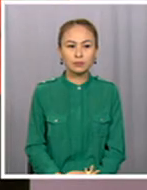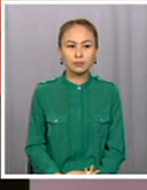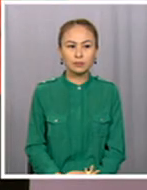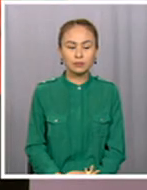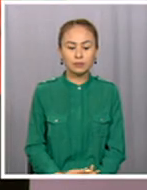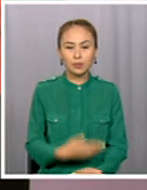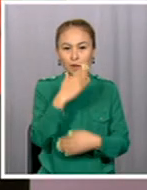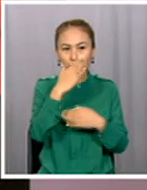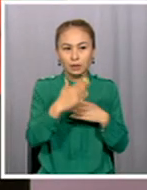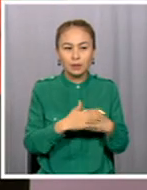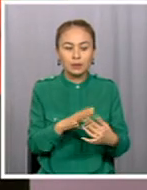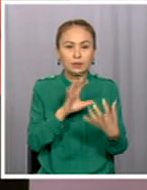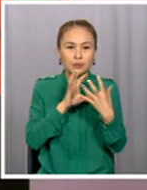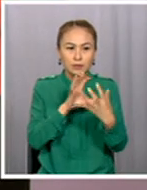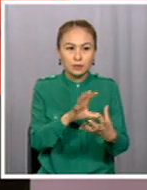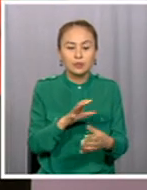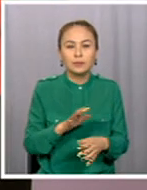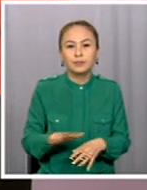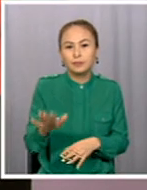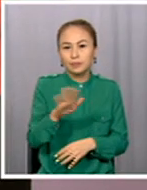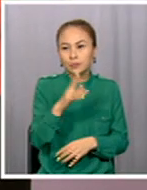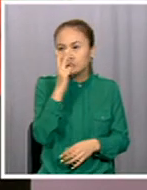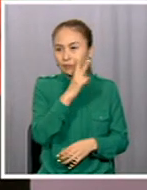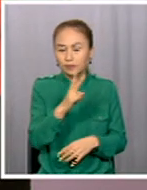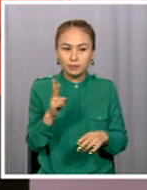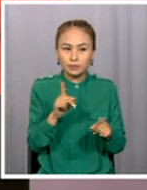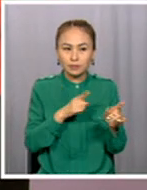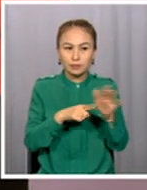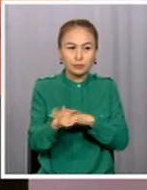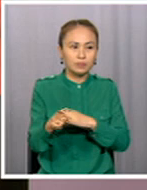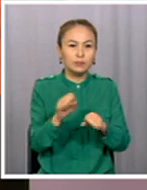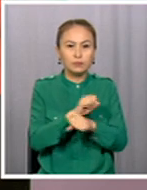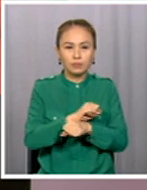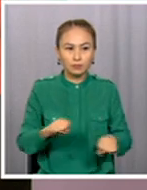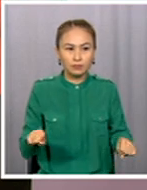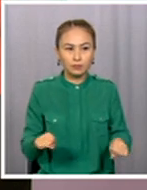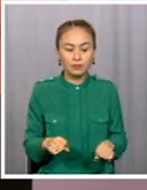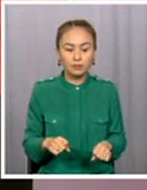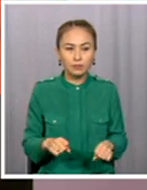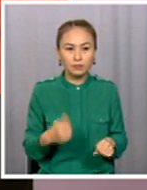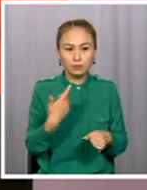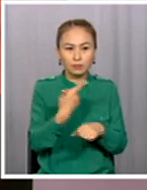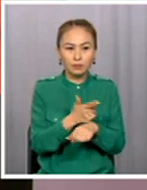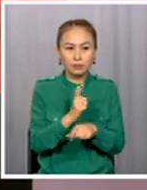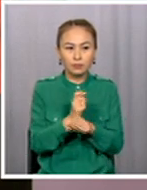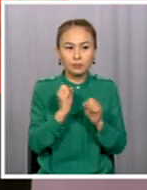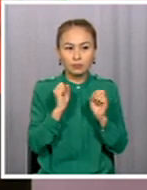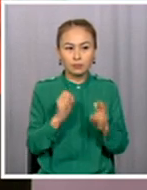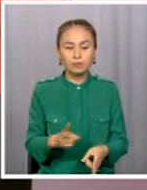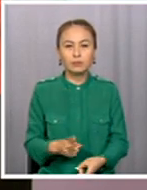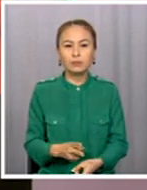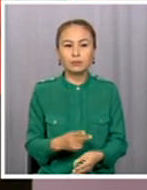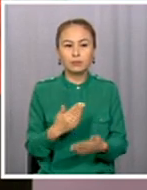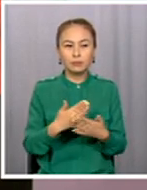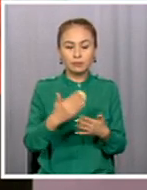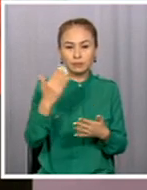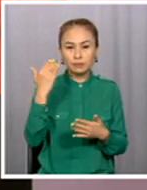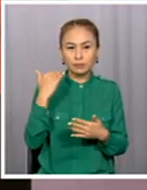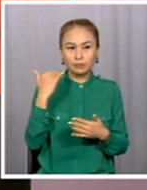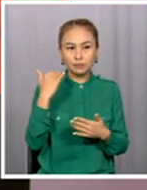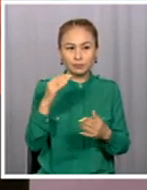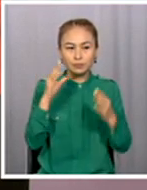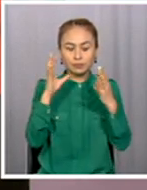Жақындап қалған көлікке жан-жағына қарамай жүгіруге болмайды. Бұл өте қауіпті. Ең алдымен көлік